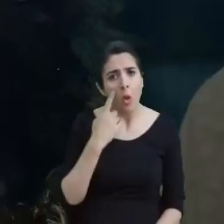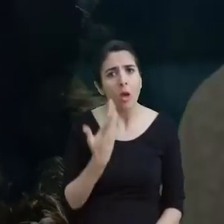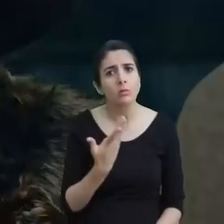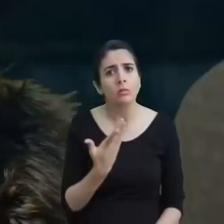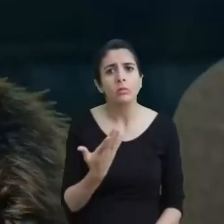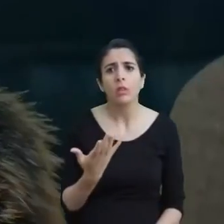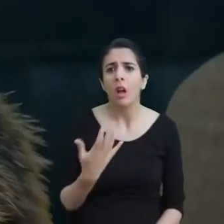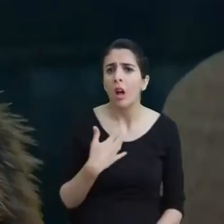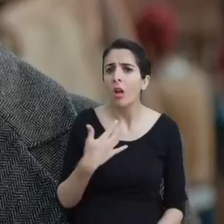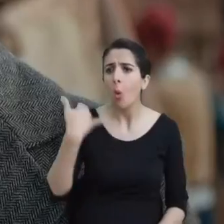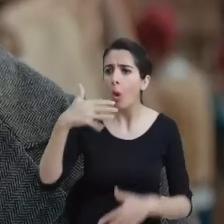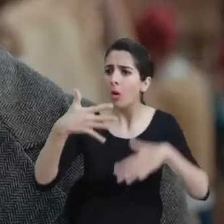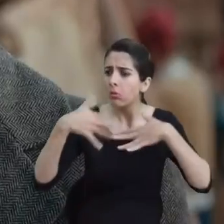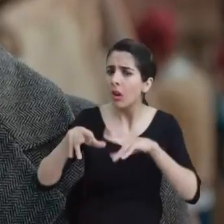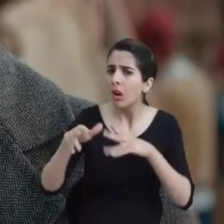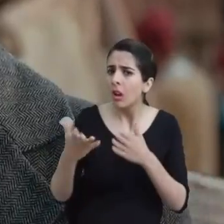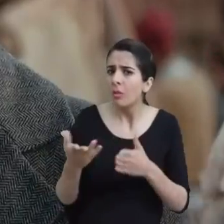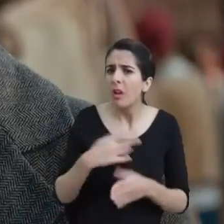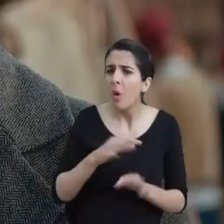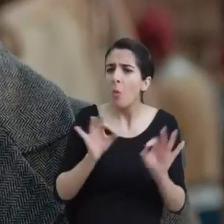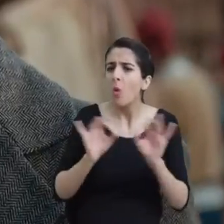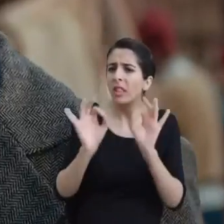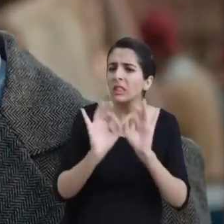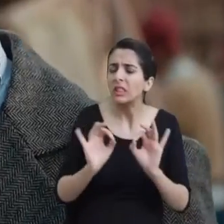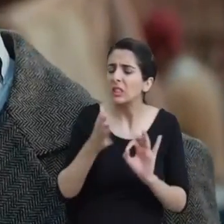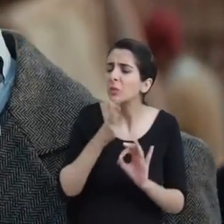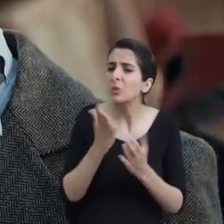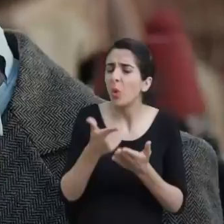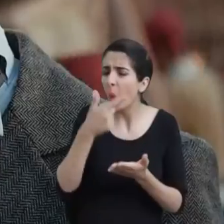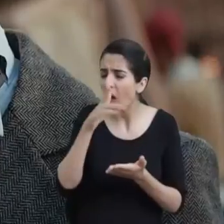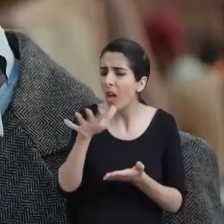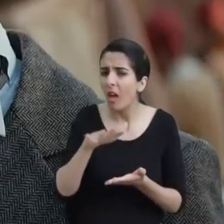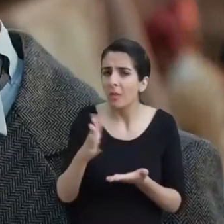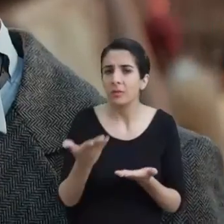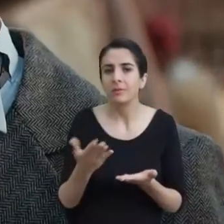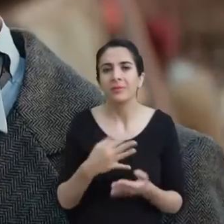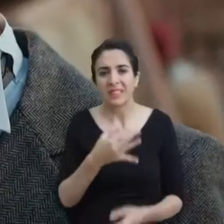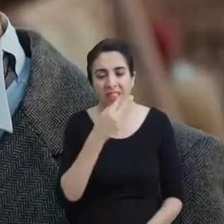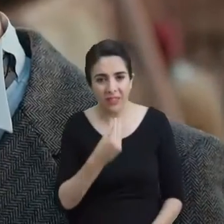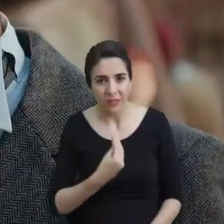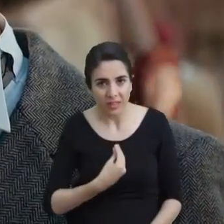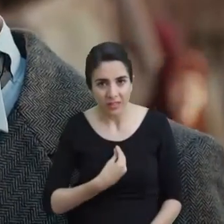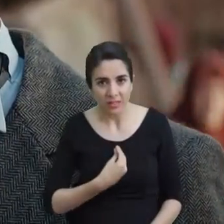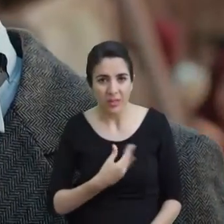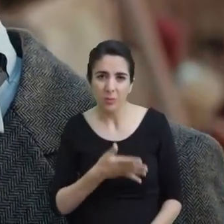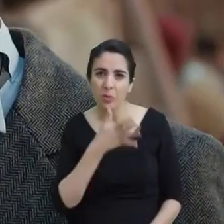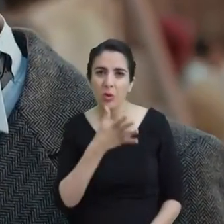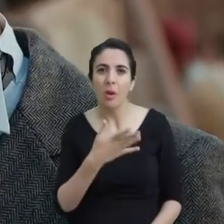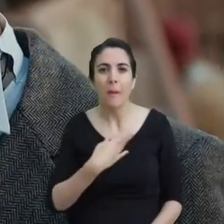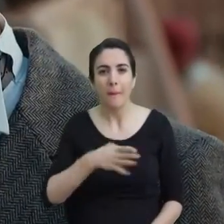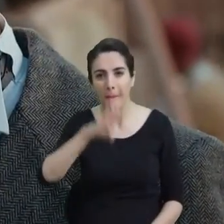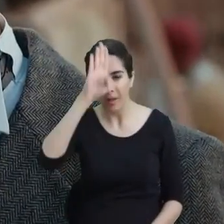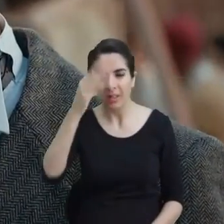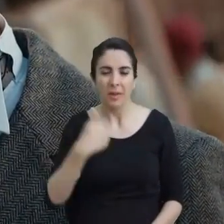mi? Aynı koyun sürüsü gibiler. Medeniyetten ne zaman nasibini alacak bu köylüler bilmiyorum. Şimdi müsaadenizle.